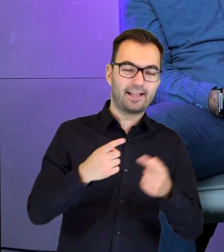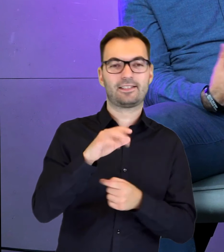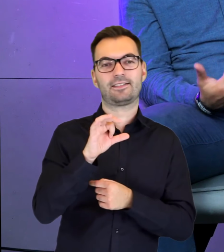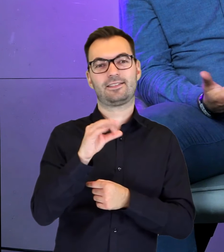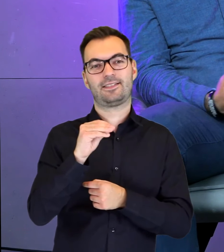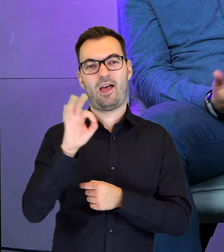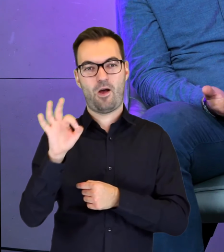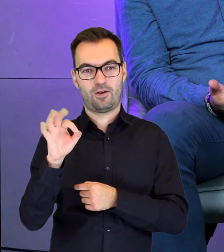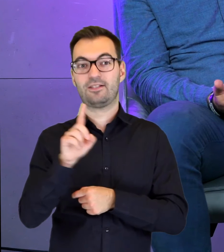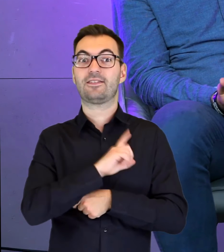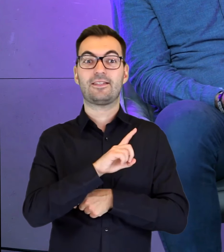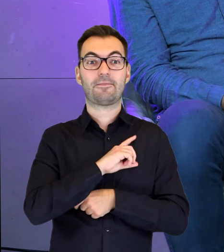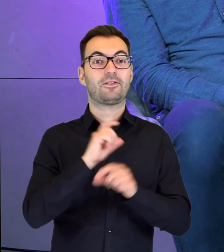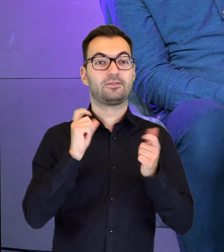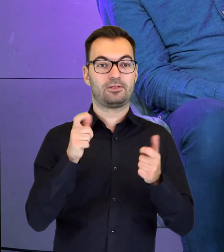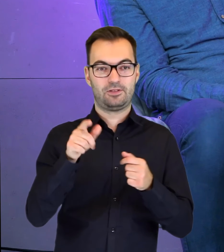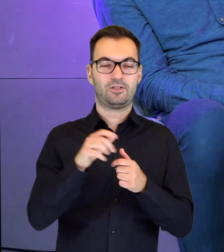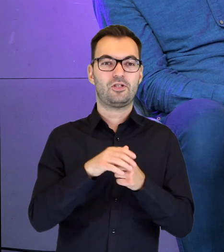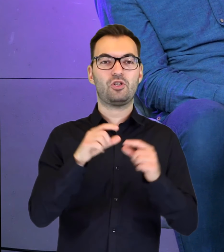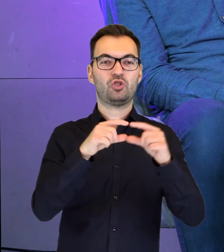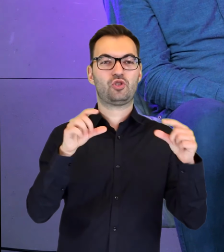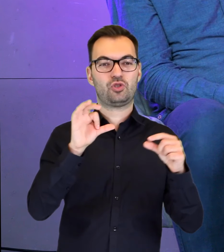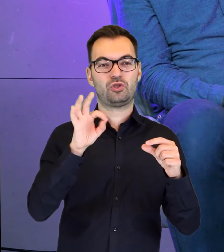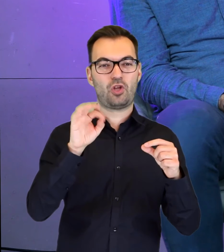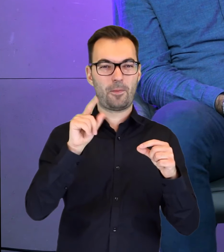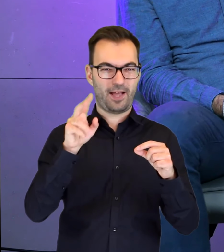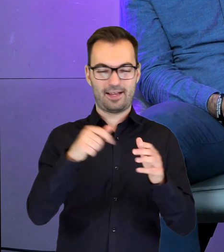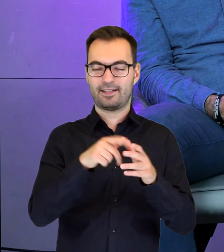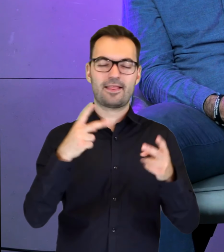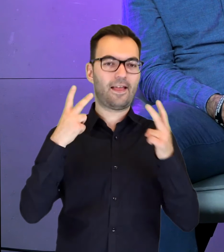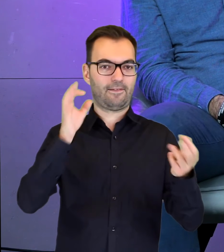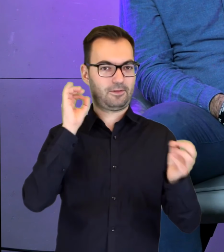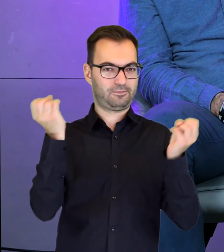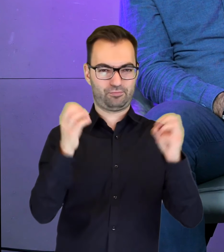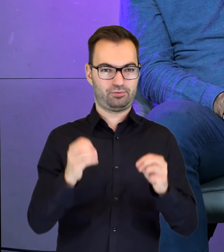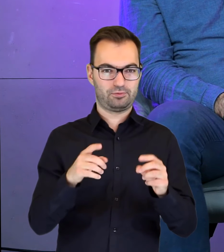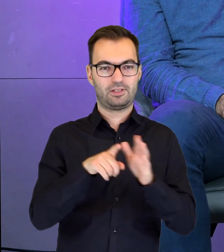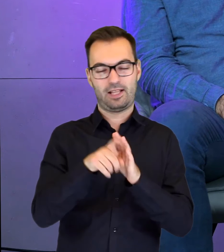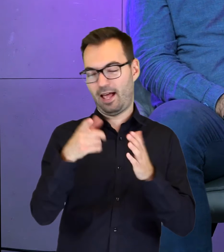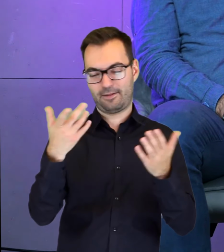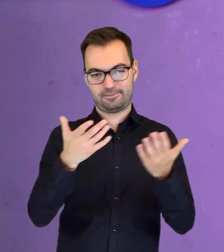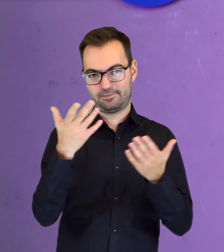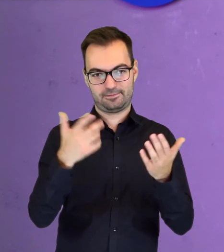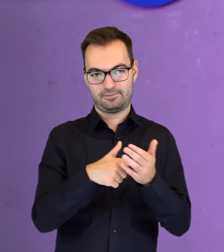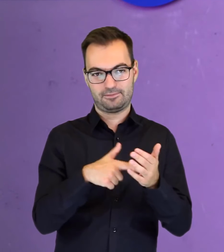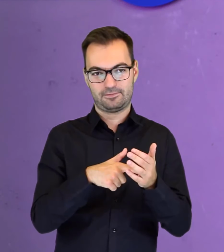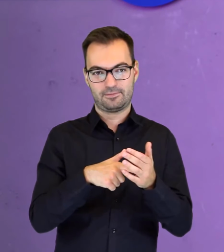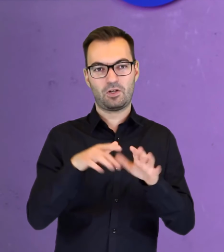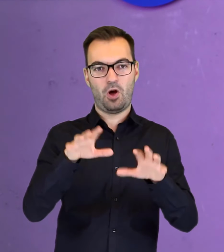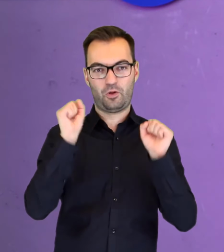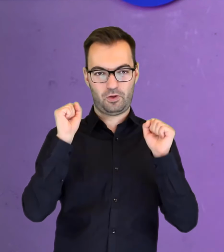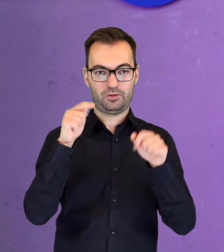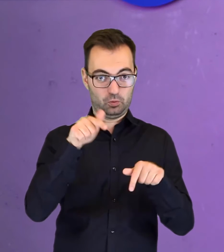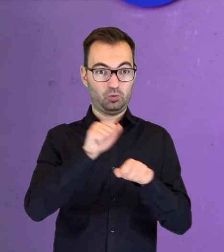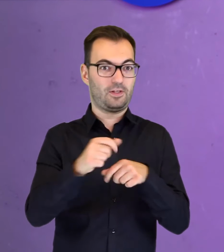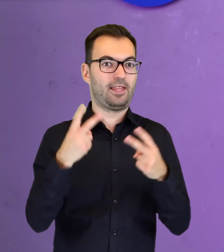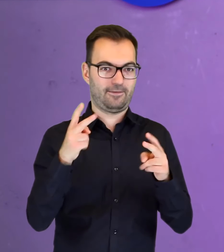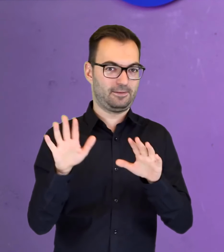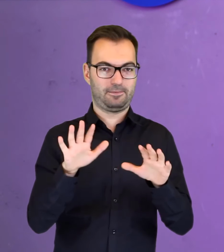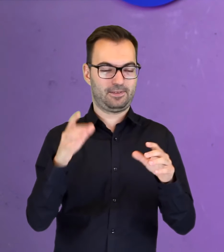I rzeczywiście tak się pojawia bo marketingowcy swe owce dbają o to żeby stopce były te